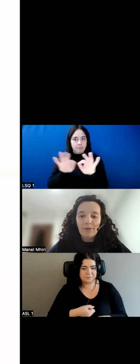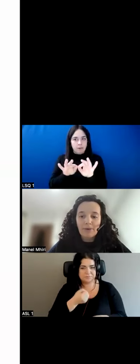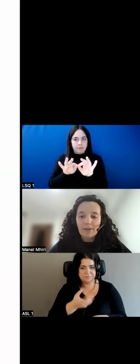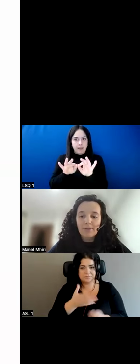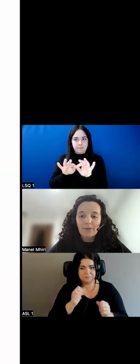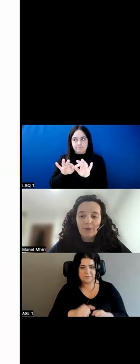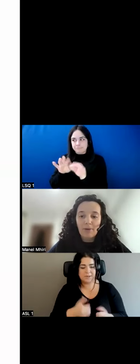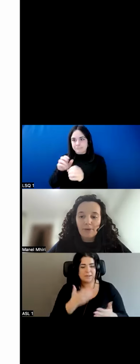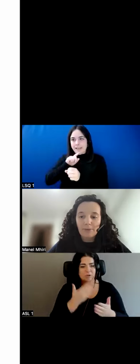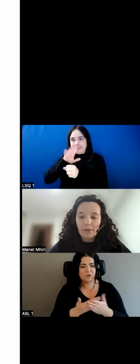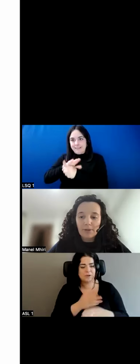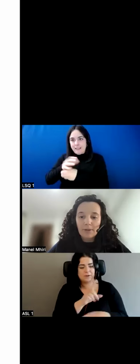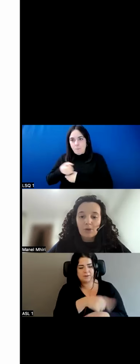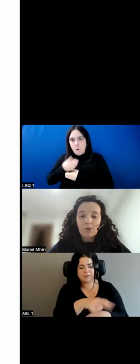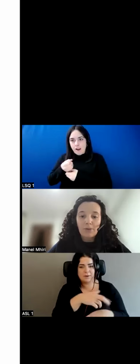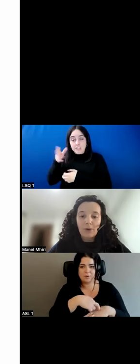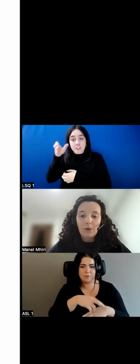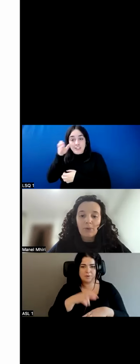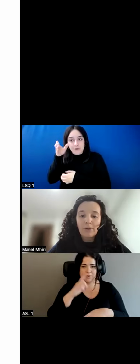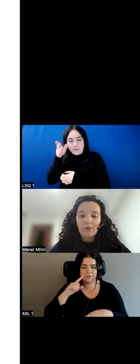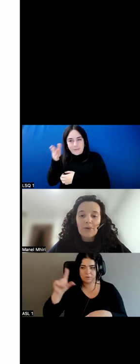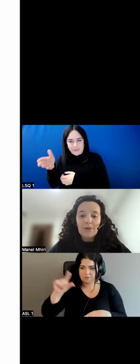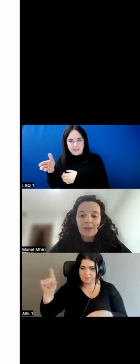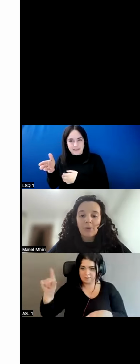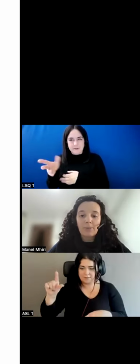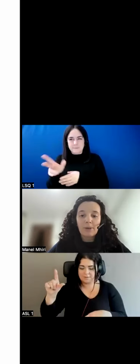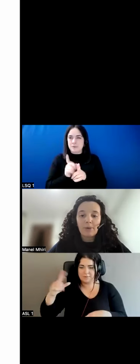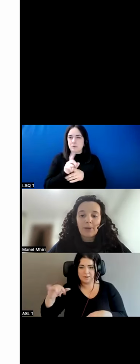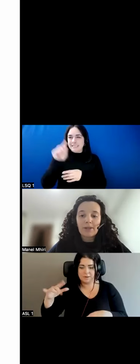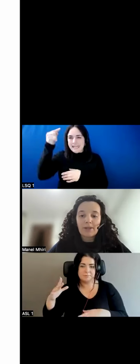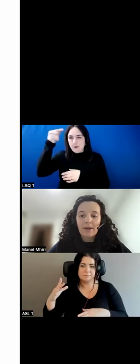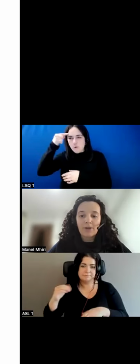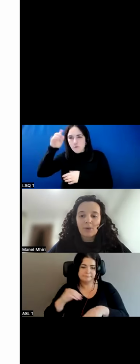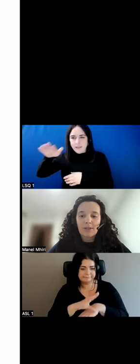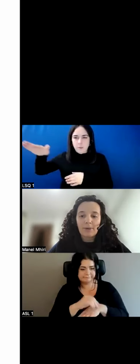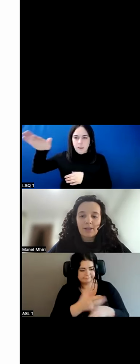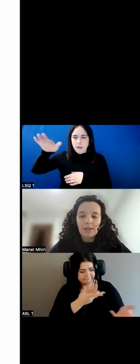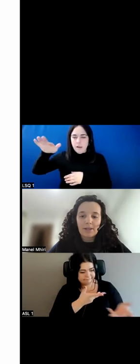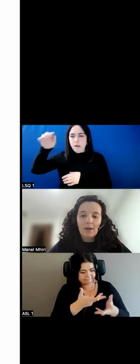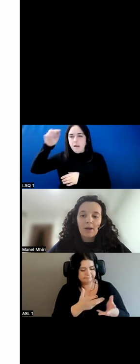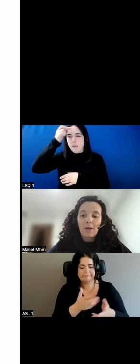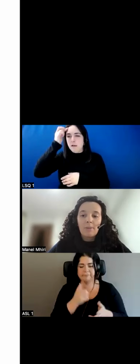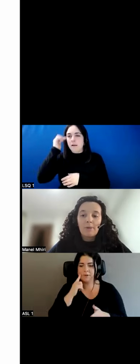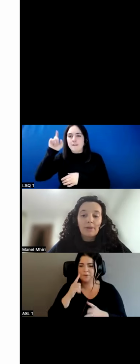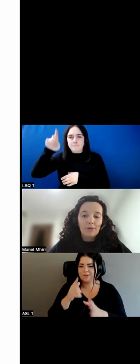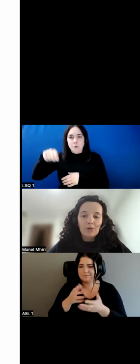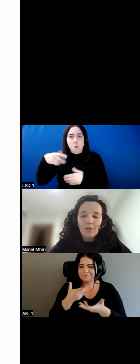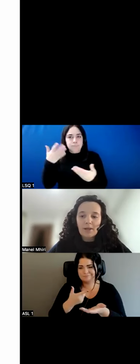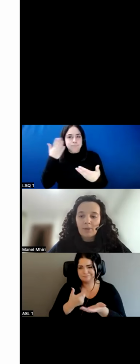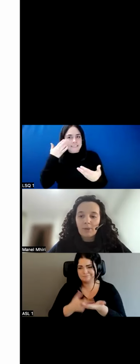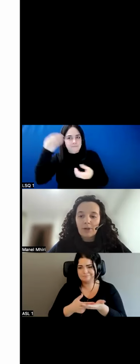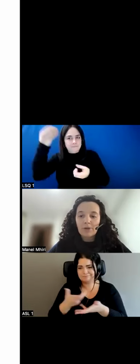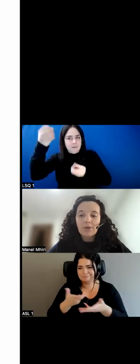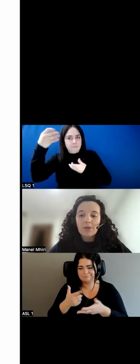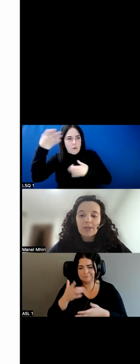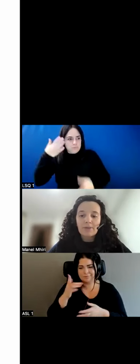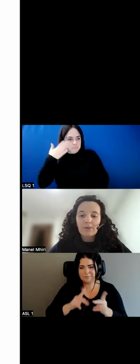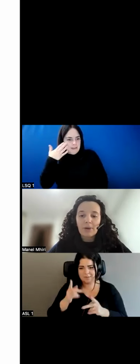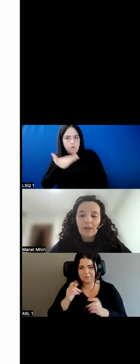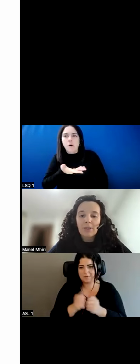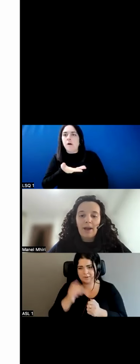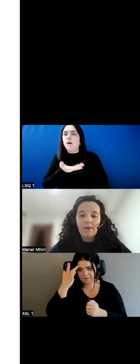respecter. Et c'était une référence pour les gouvernements pour qu'ils suivent ces choses lorsqu'il y avait des personnes